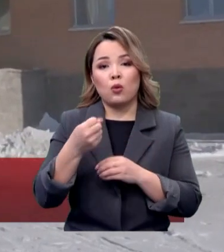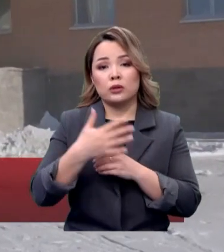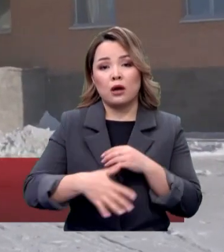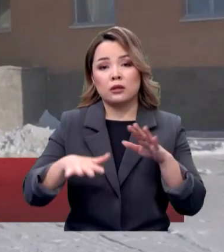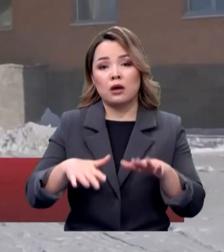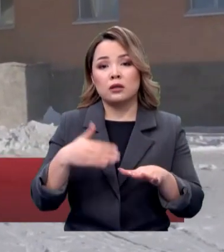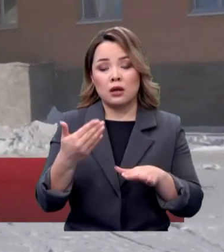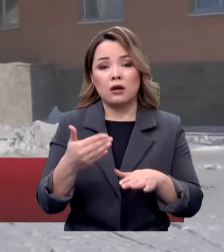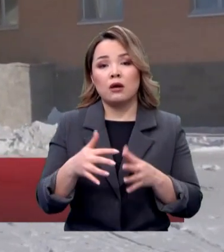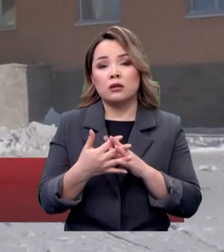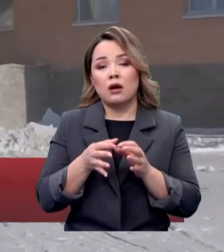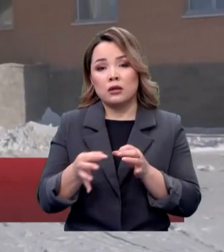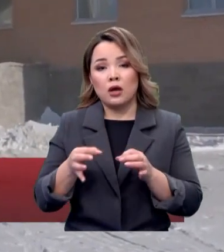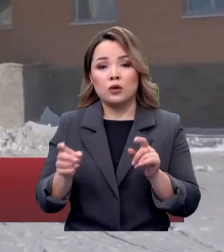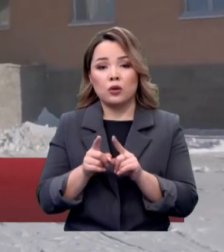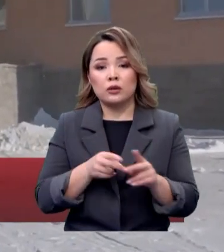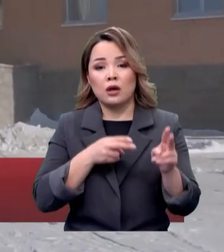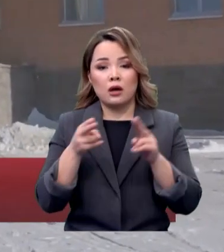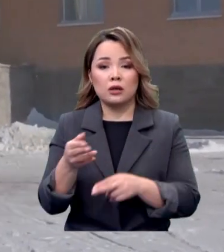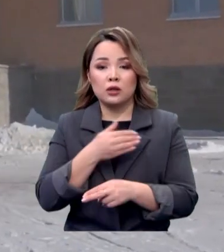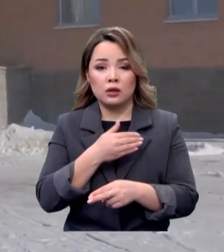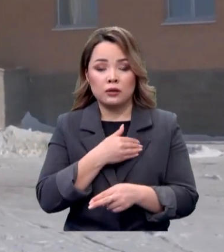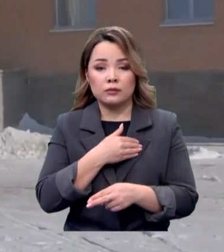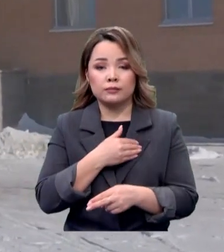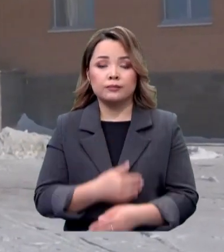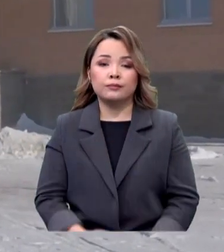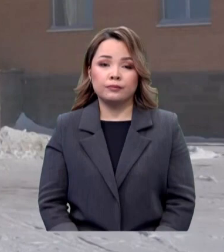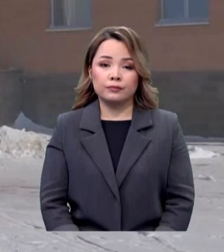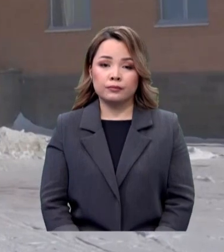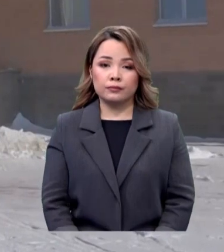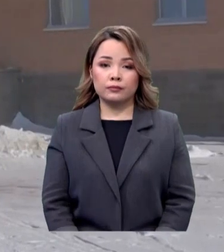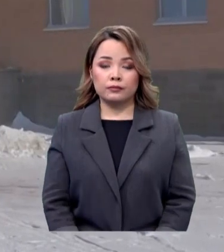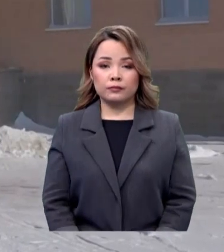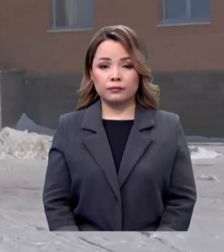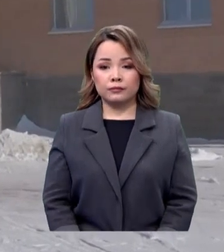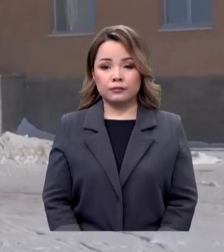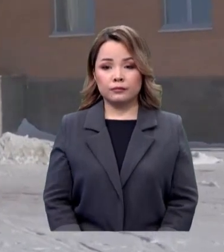болып, тіпті шалғай елді мекендерге де бармақ. Шамкен Байырбек, Әлиби Ерел, Атамекен Бизнес.